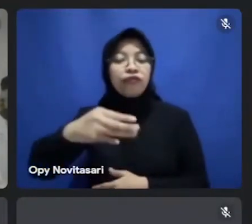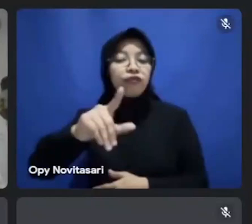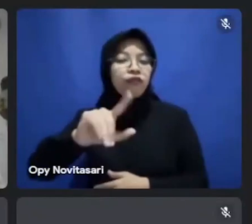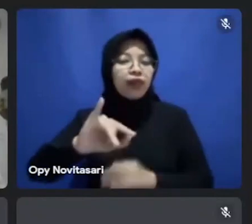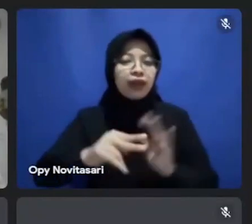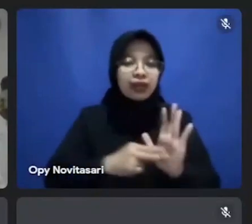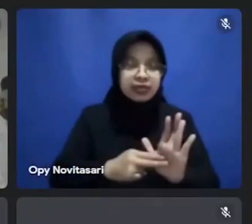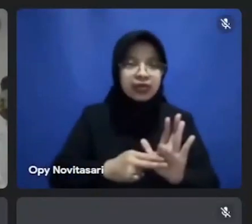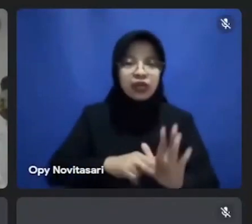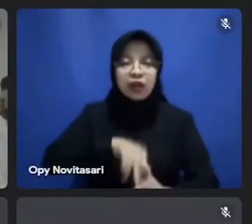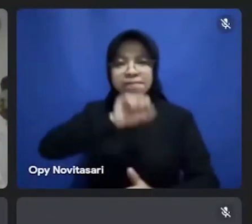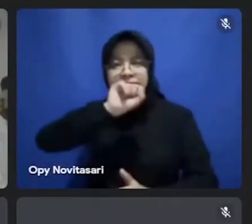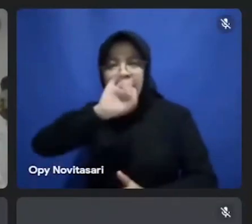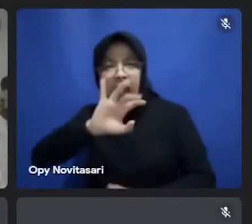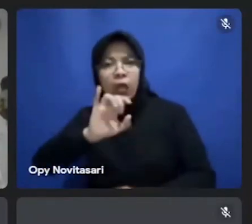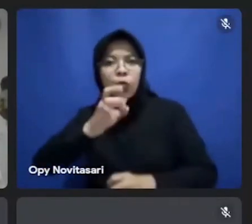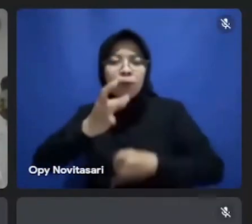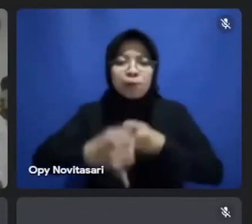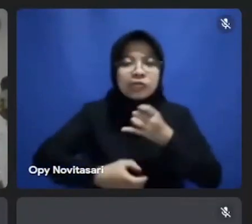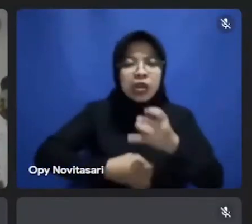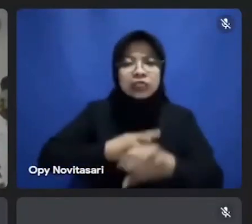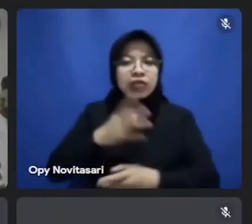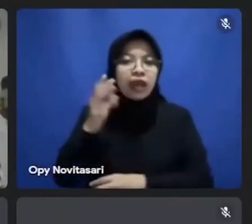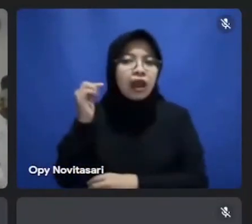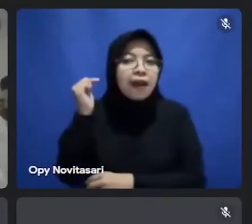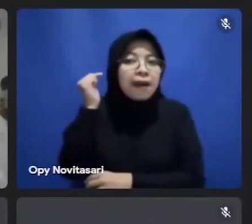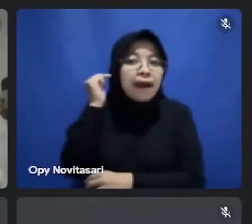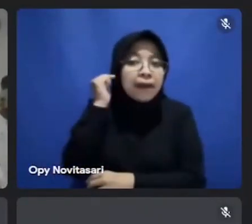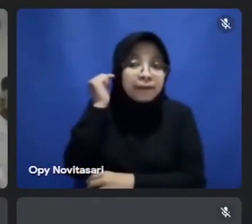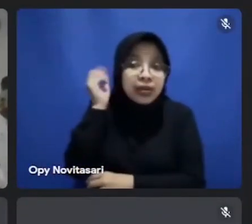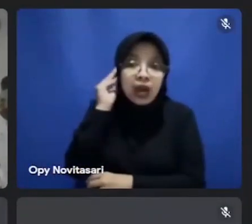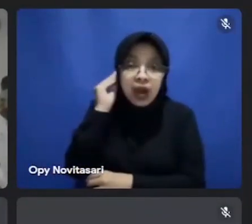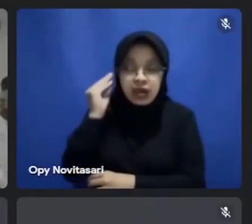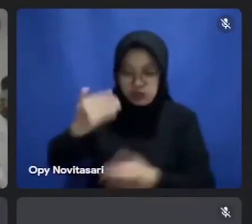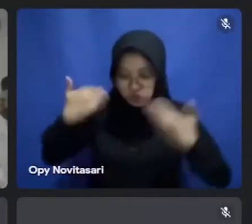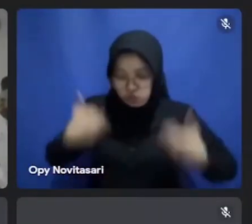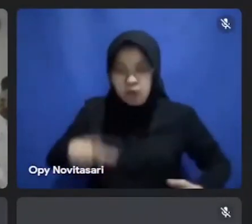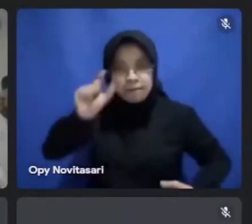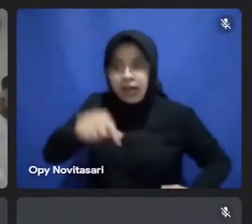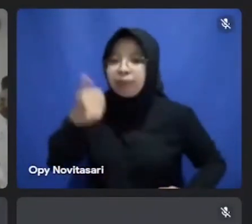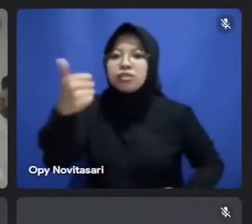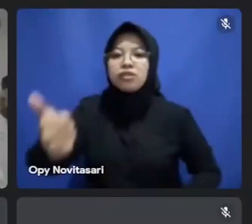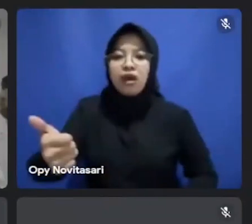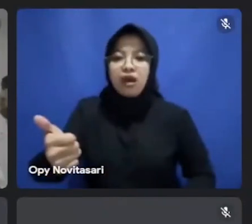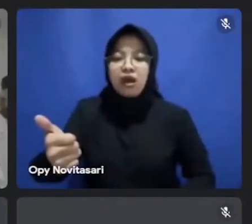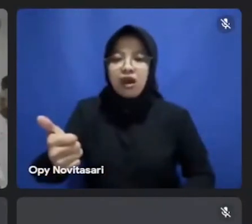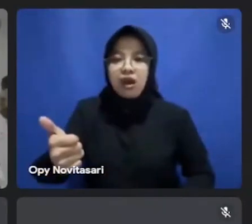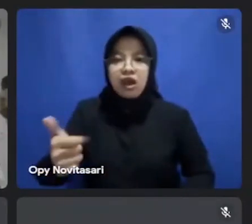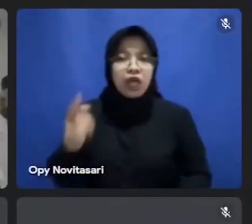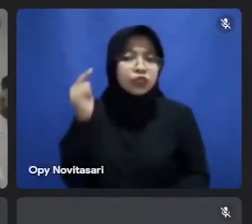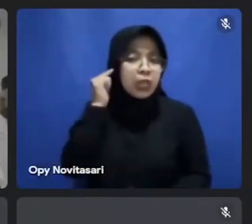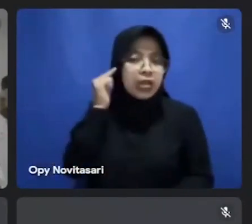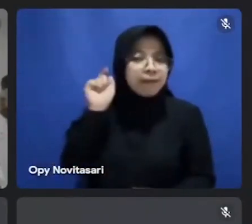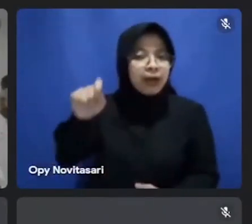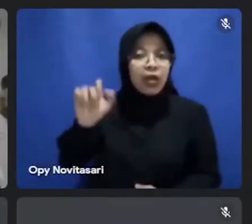mendengar itu juga bisa memakai tubuh tidak hanya menggunakan